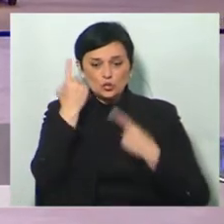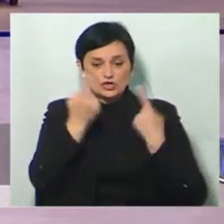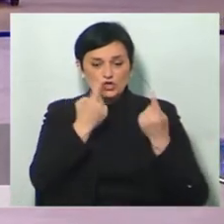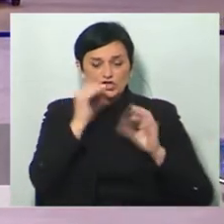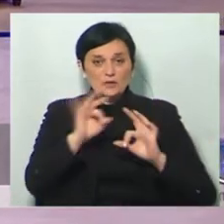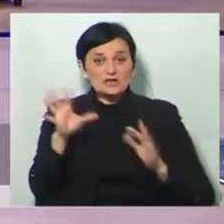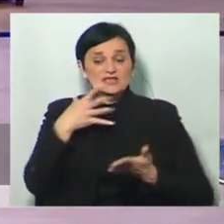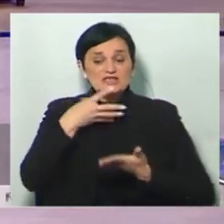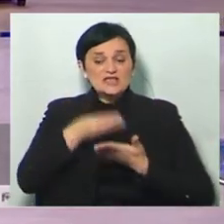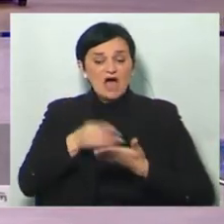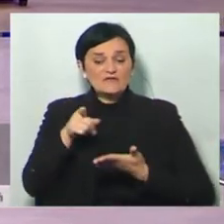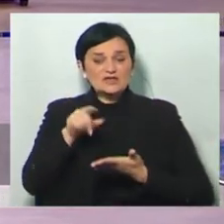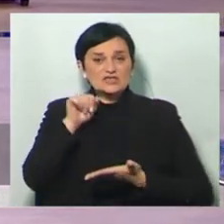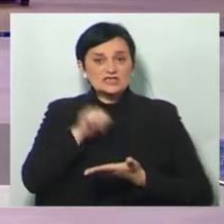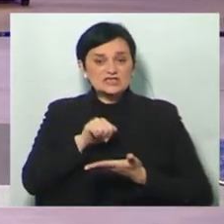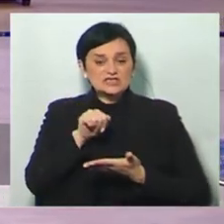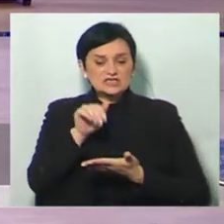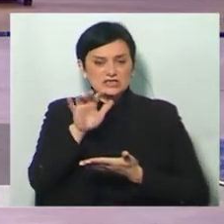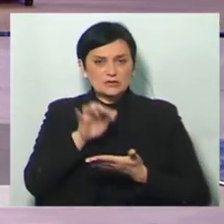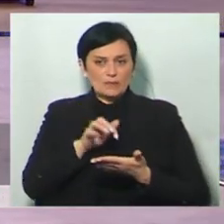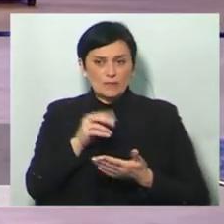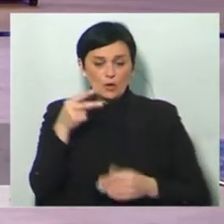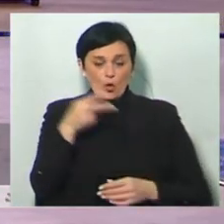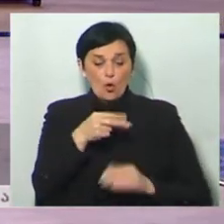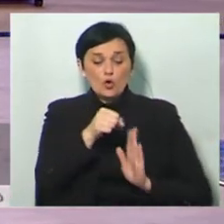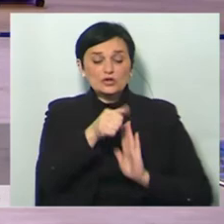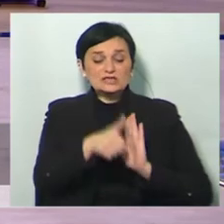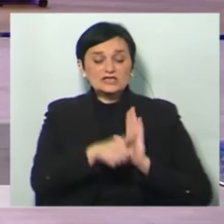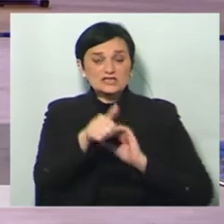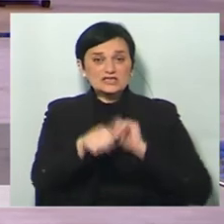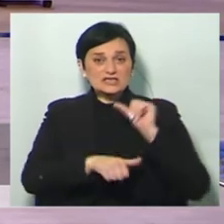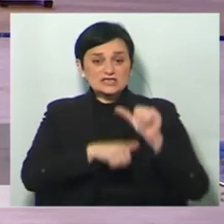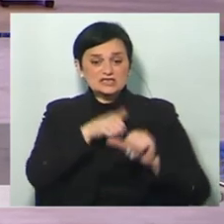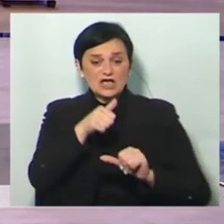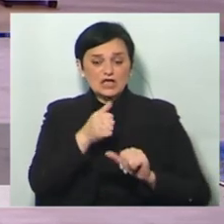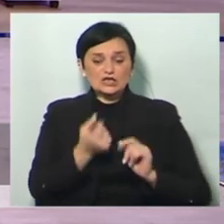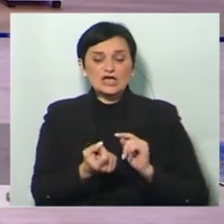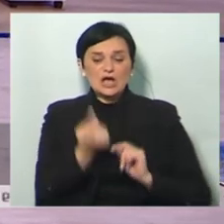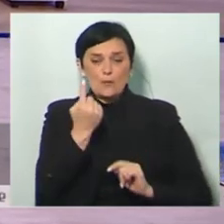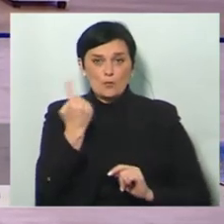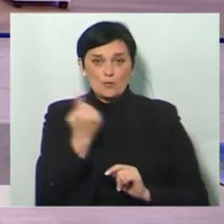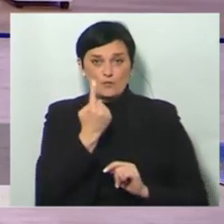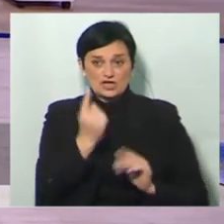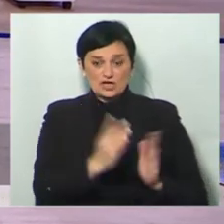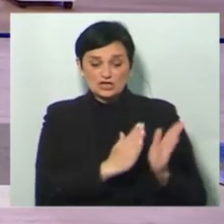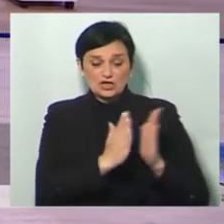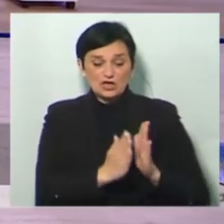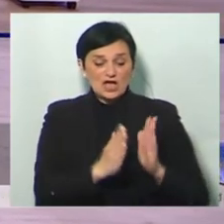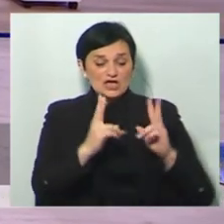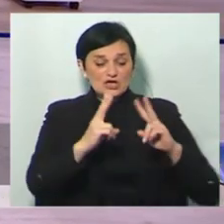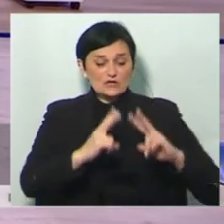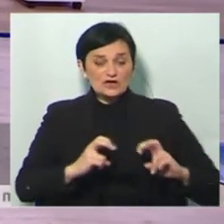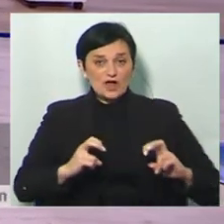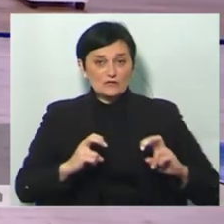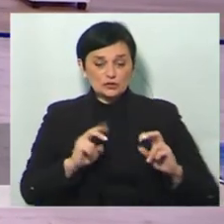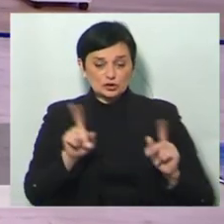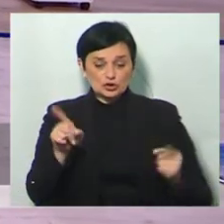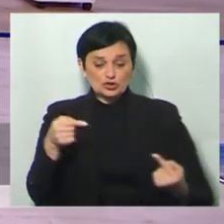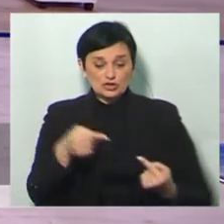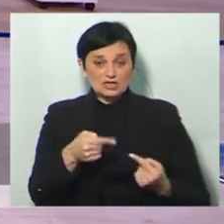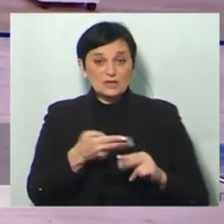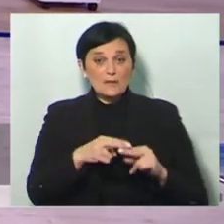თავისივე გამოცემაში, რომელიც ჯერ კიდევ 2016 წელს გამოჩნდა პირველი ეტაპის კვლევების შესაბამისად. Და